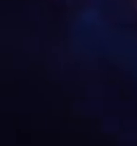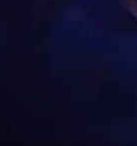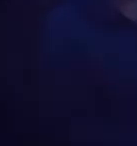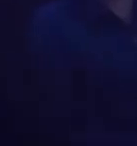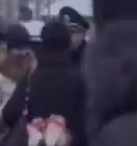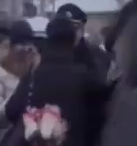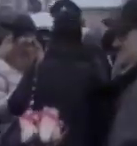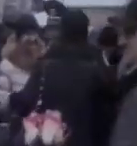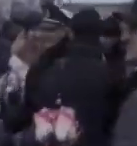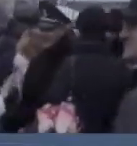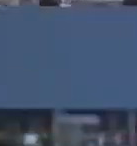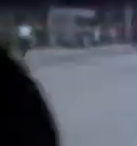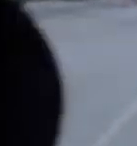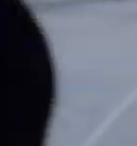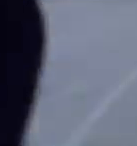Музика